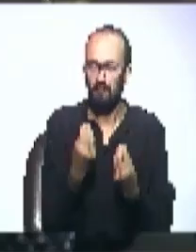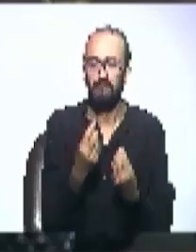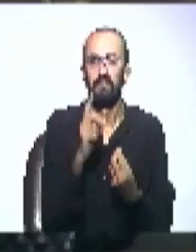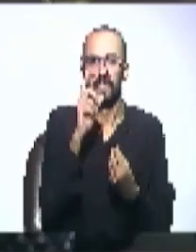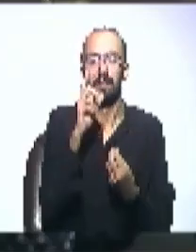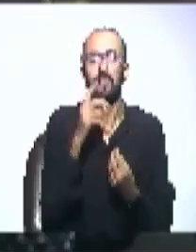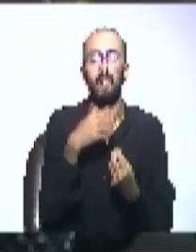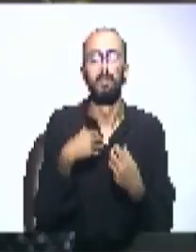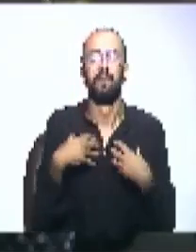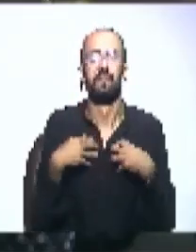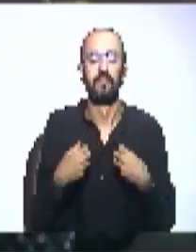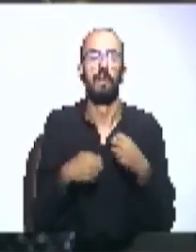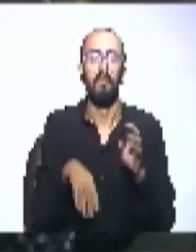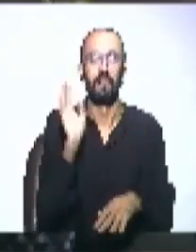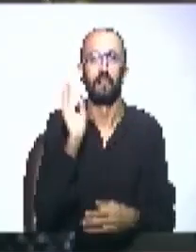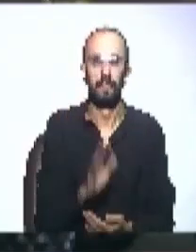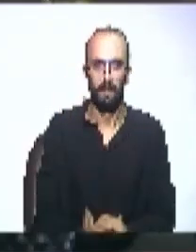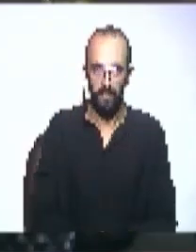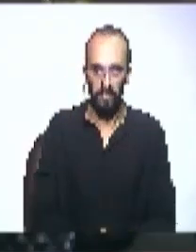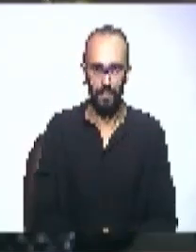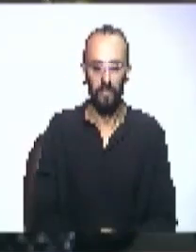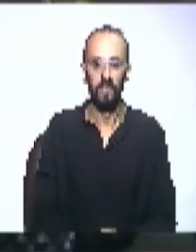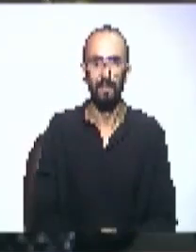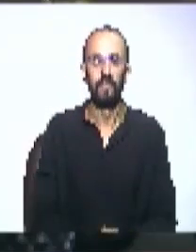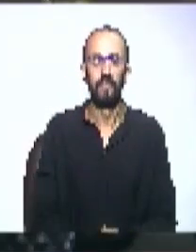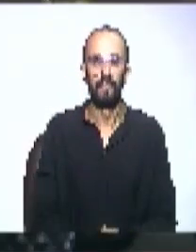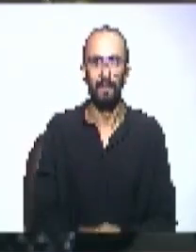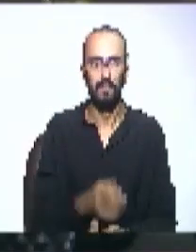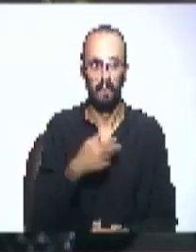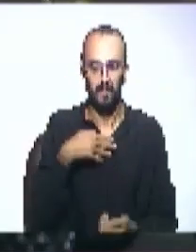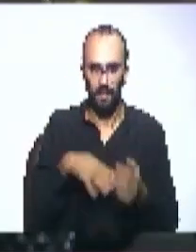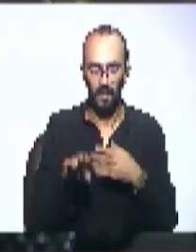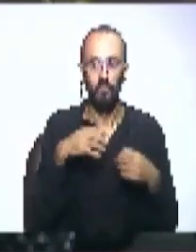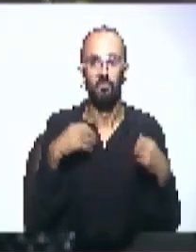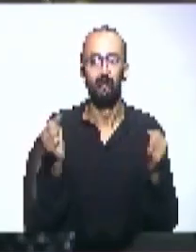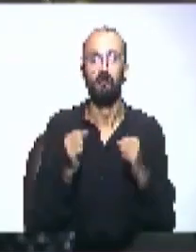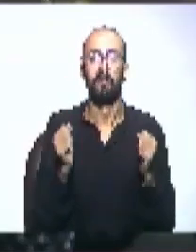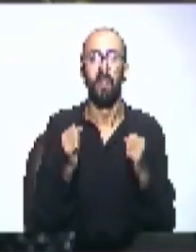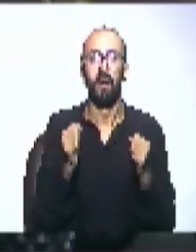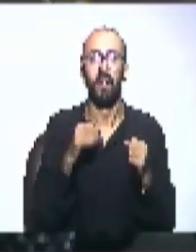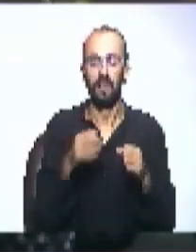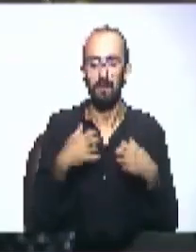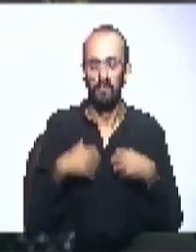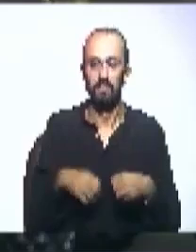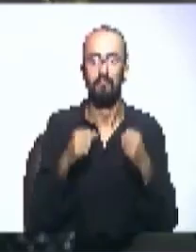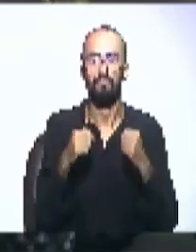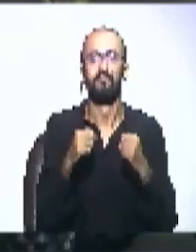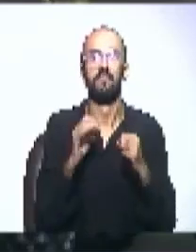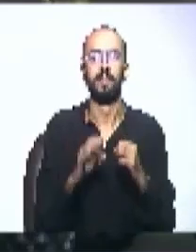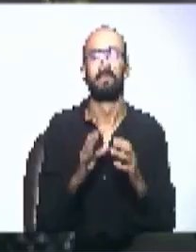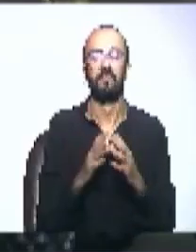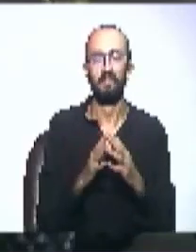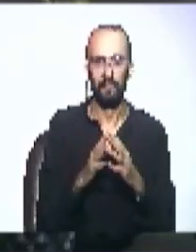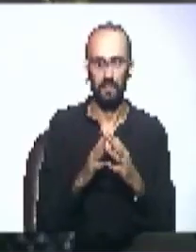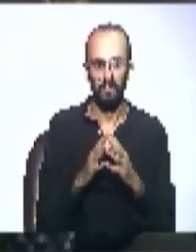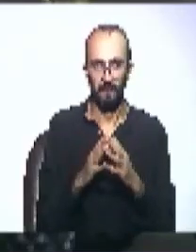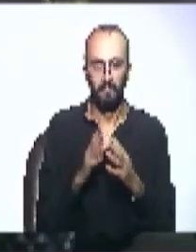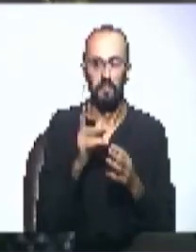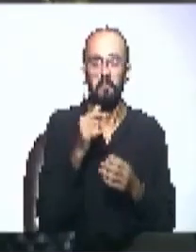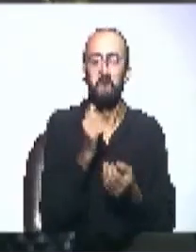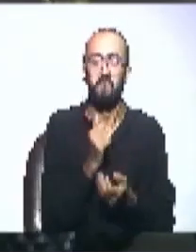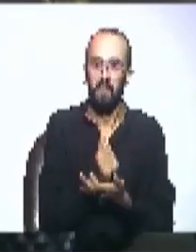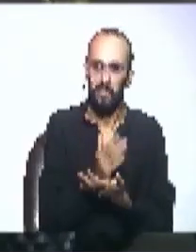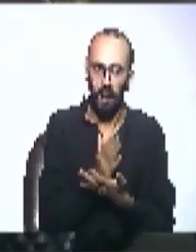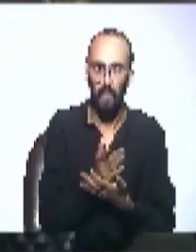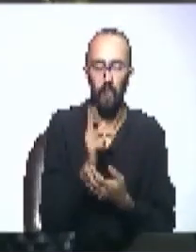المناعة عند الاولاد لكن طبعا على فصل الشتاء فهيحتاجوا ان تكون مناعتهم عالية فمهم ان احنا نستخدم البصل